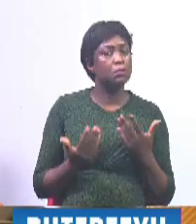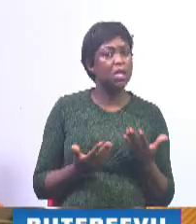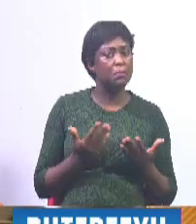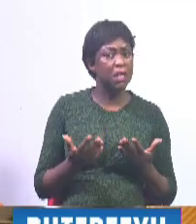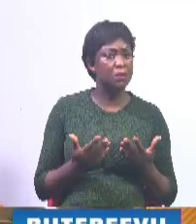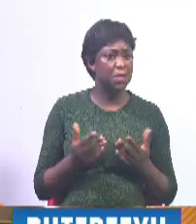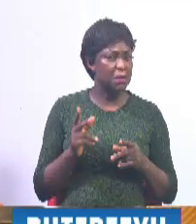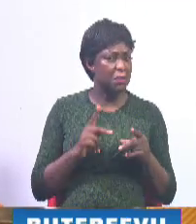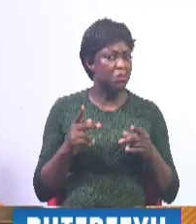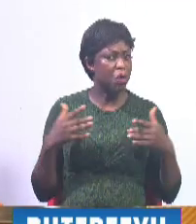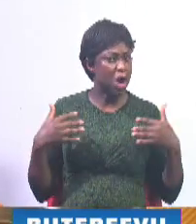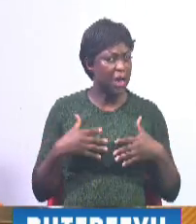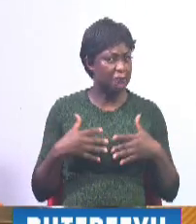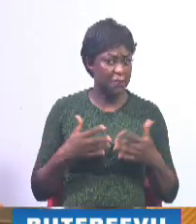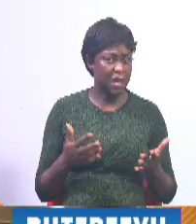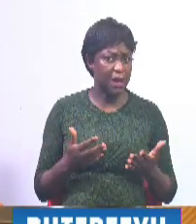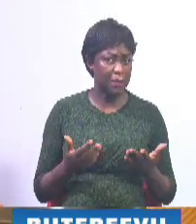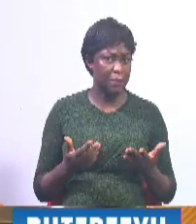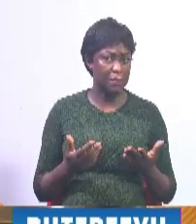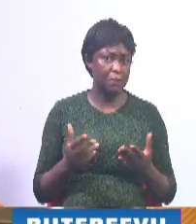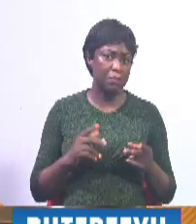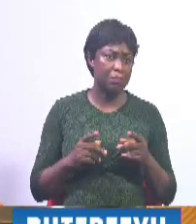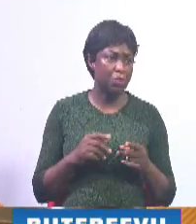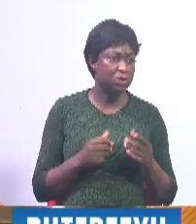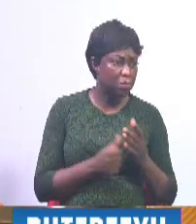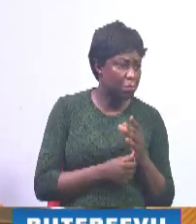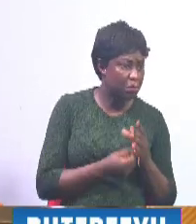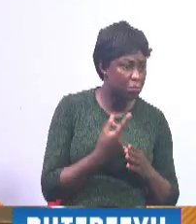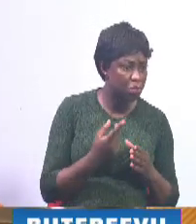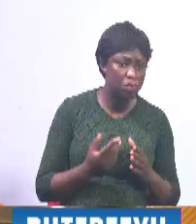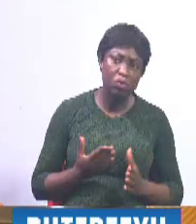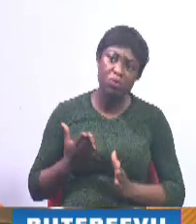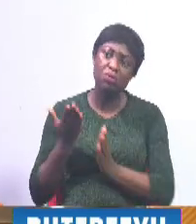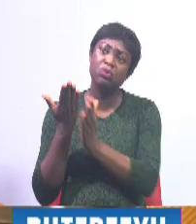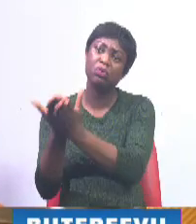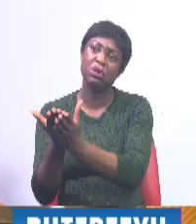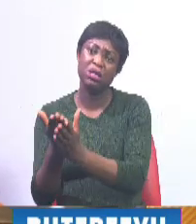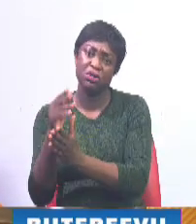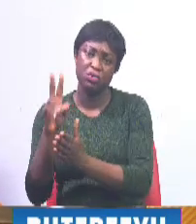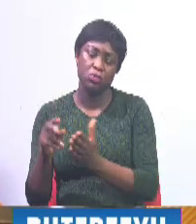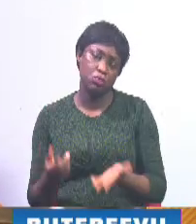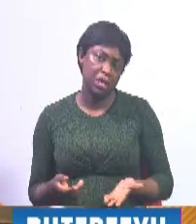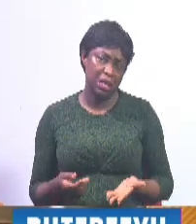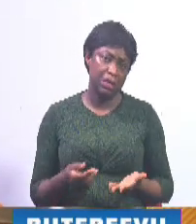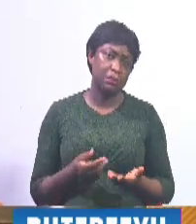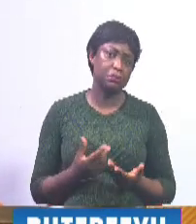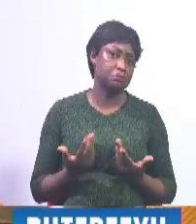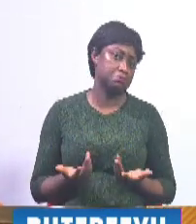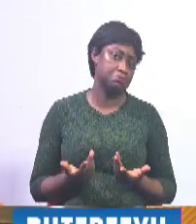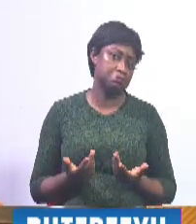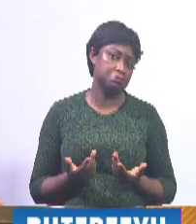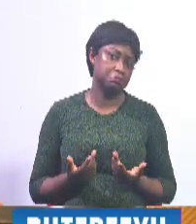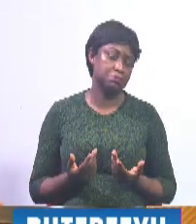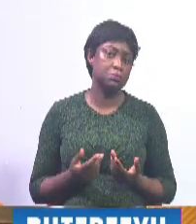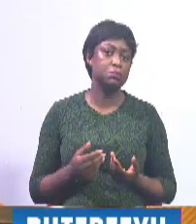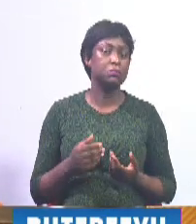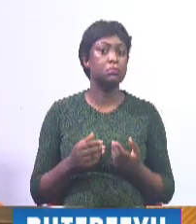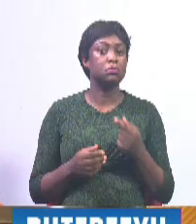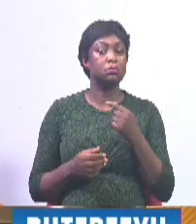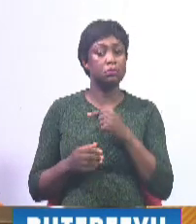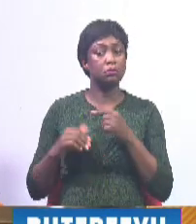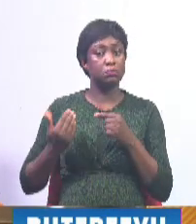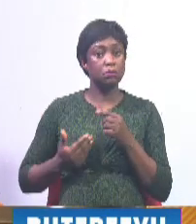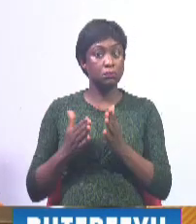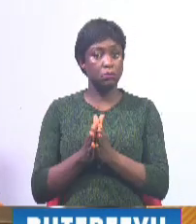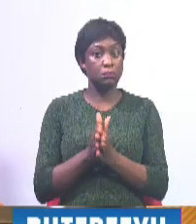baali betwasookeddeko nti babadde baddukirayo okusobola okuwulira ensonga zaabwe naye bwetukakasa nti basobola okujja UN